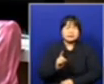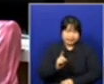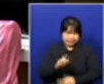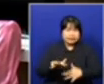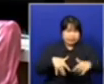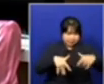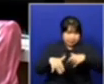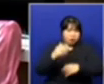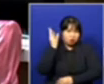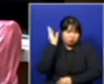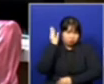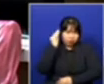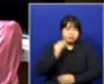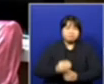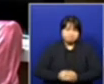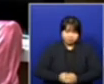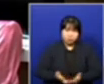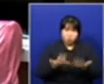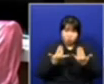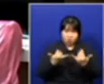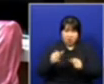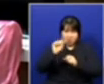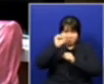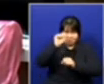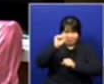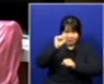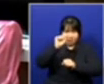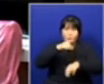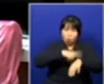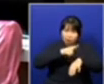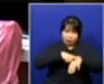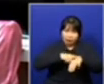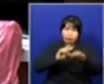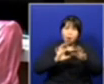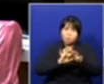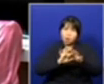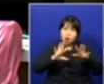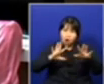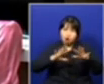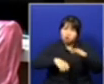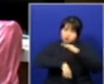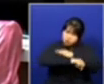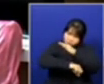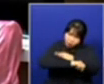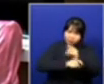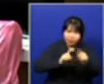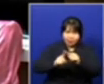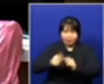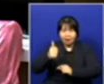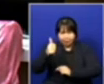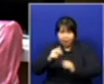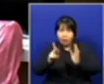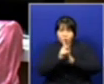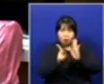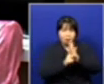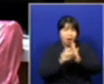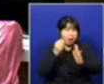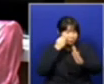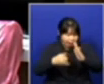ให้ดีนะวันนี้เขาประกาศลดเคอร์ฟิวคลายล็อก3ฟุตบอลเตะได้อะไรต่างๆผมไม่ลงราย